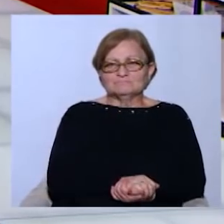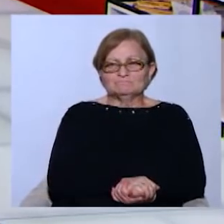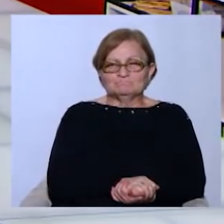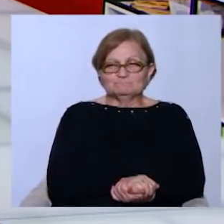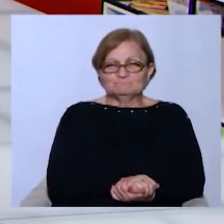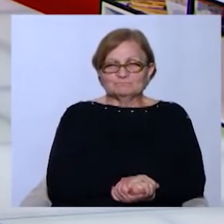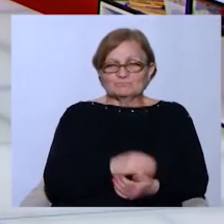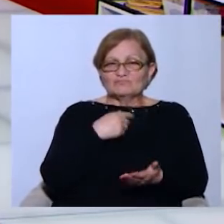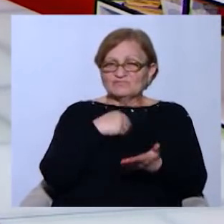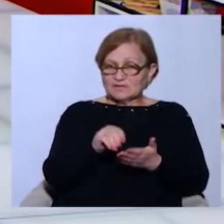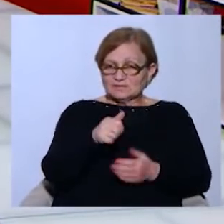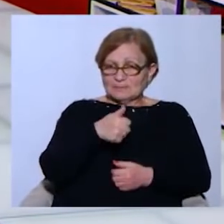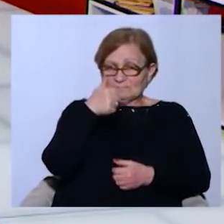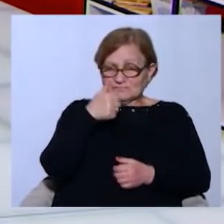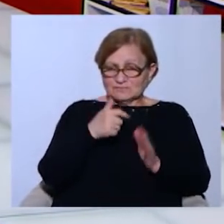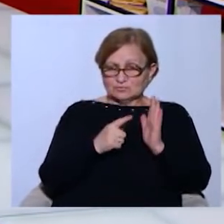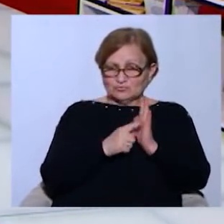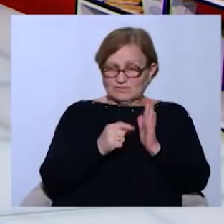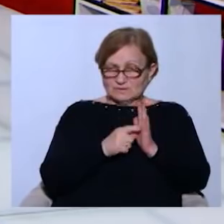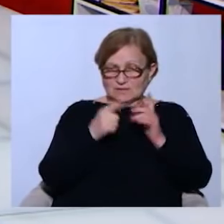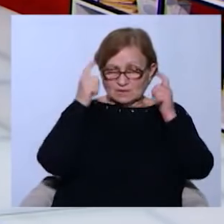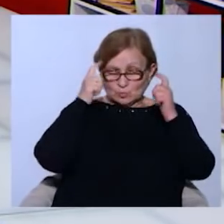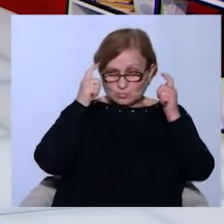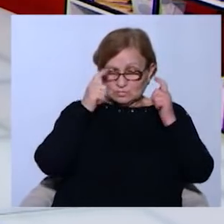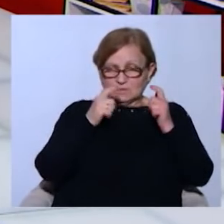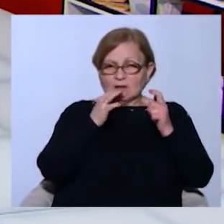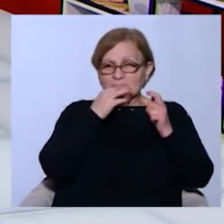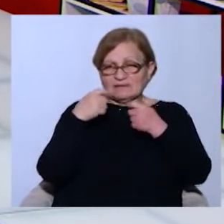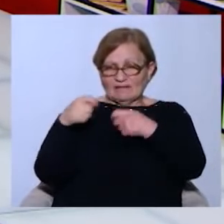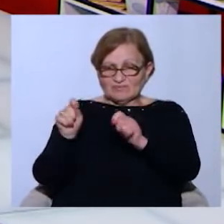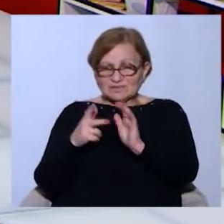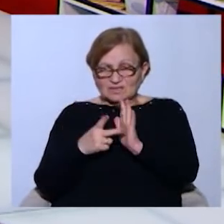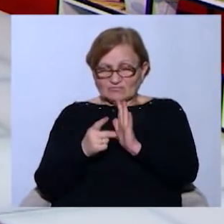პირობა გახსოვთ, ვიყიდე 7-ად, გავყიდე